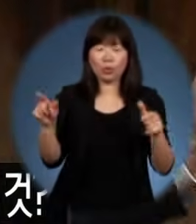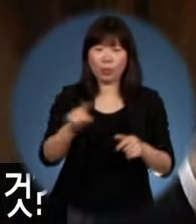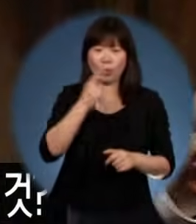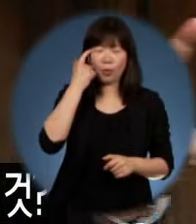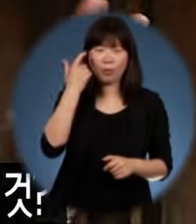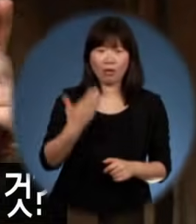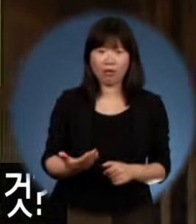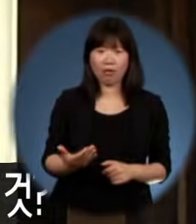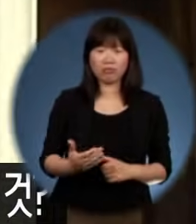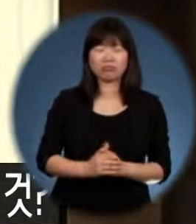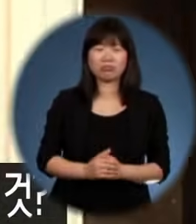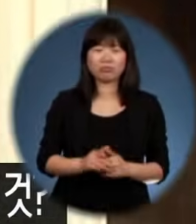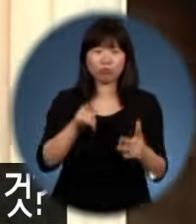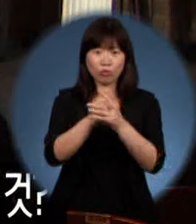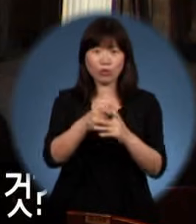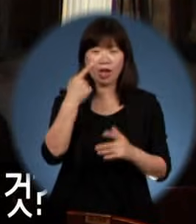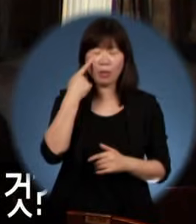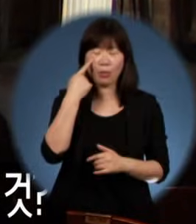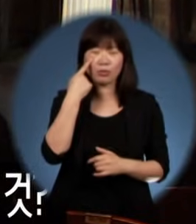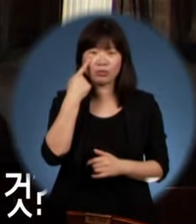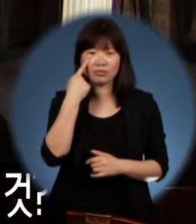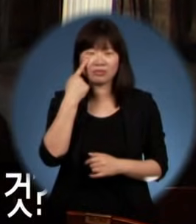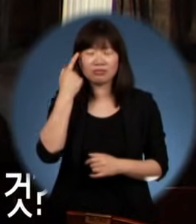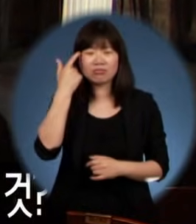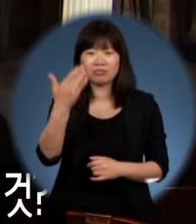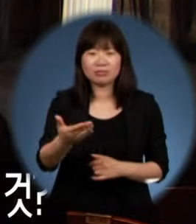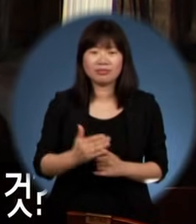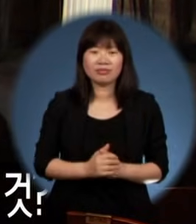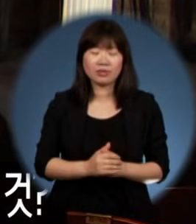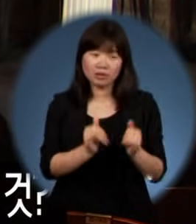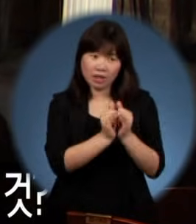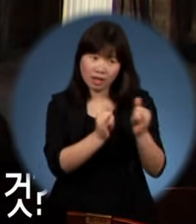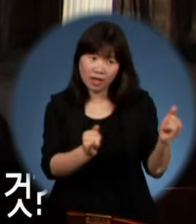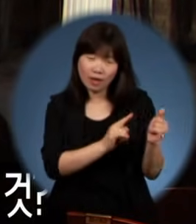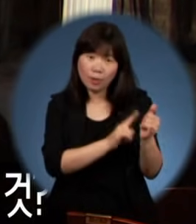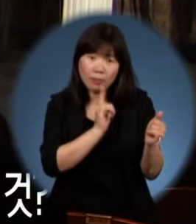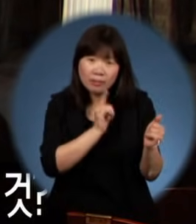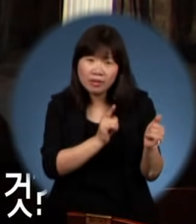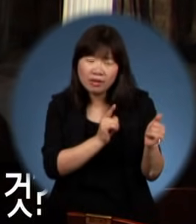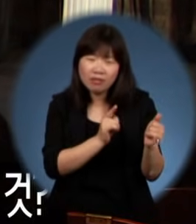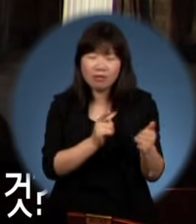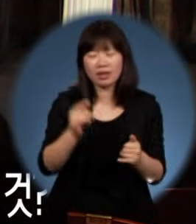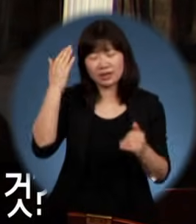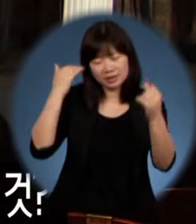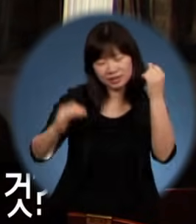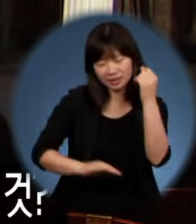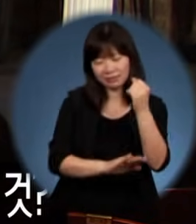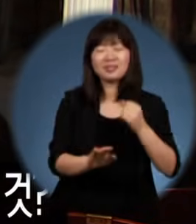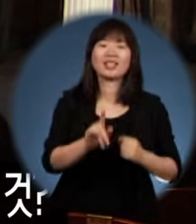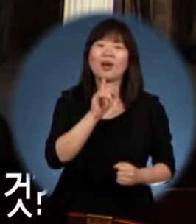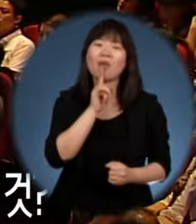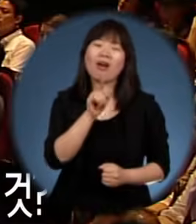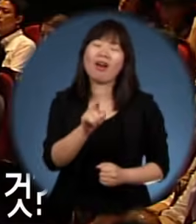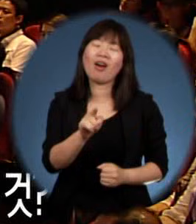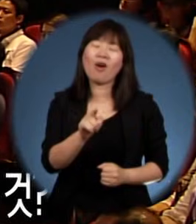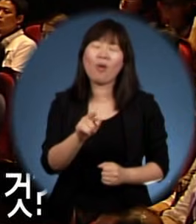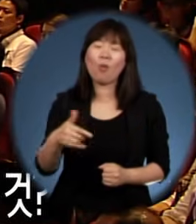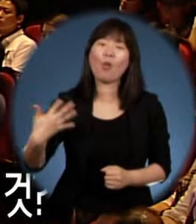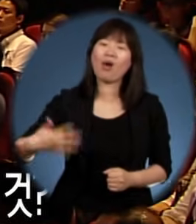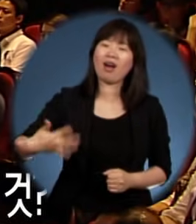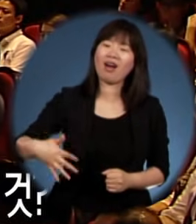보시기 바랍니다 뭘까요 네 사람 그림자 합니다 예 아 역시